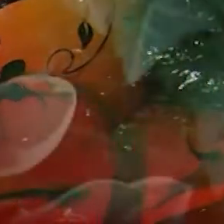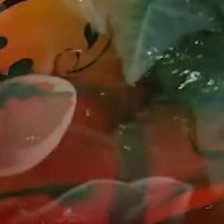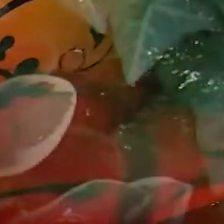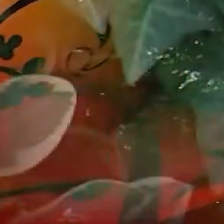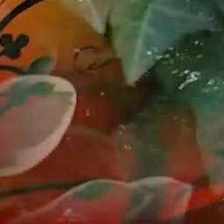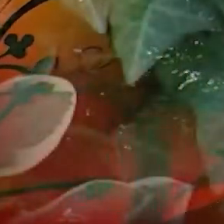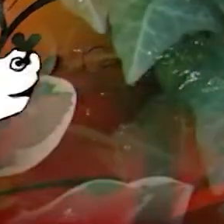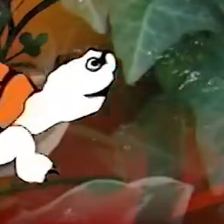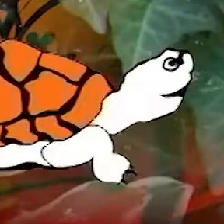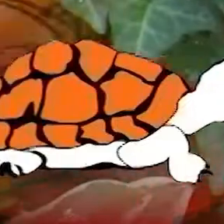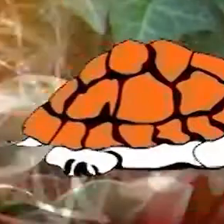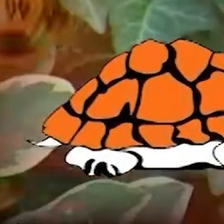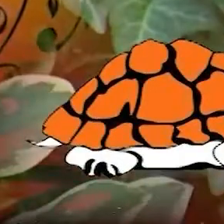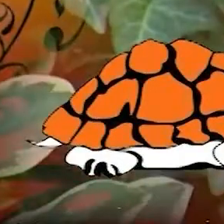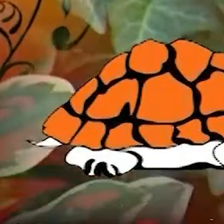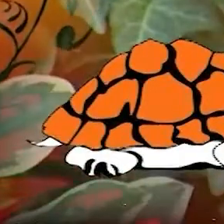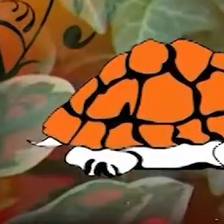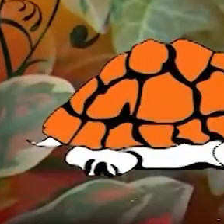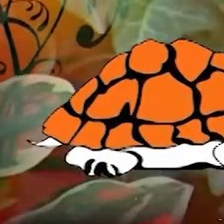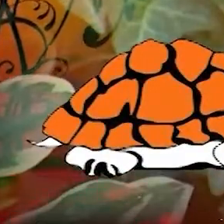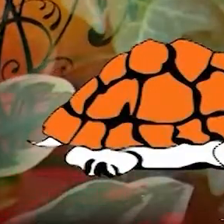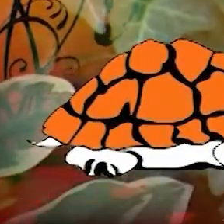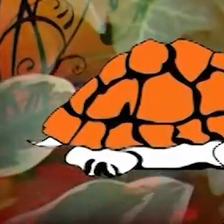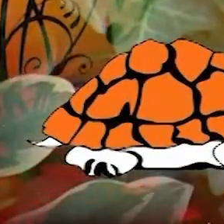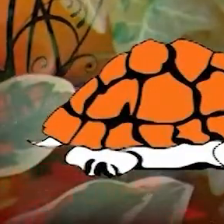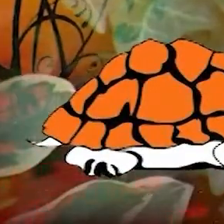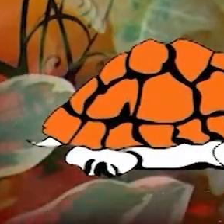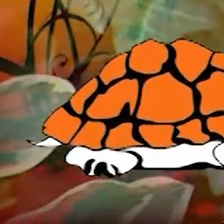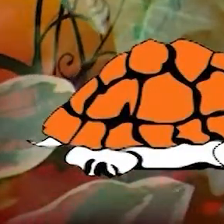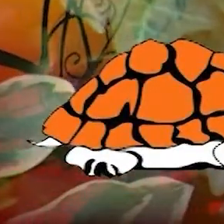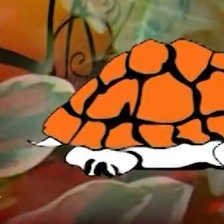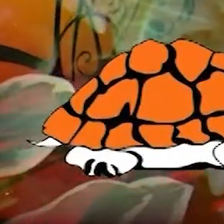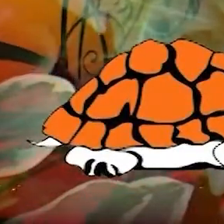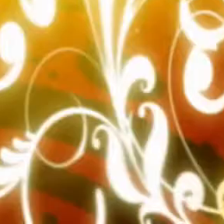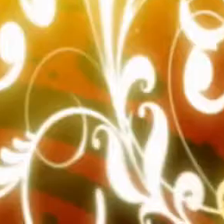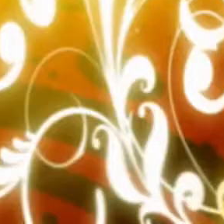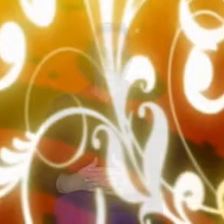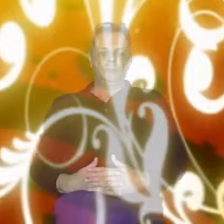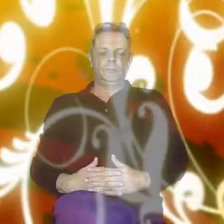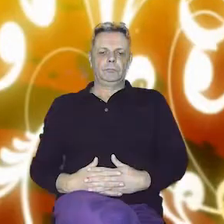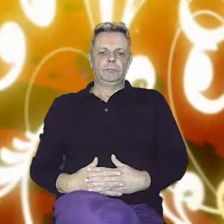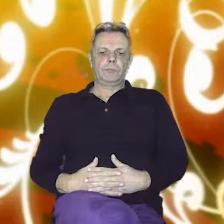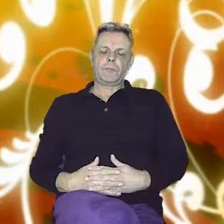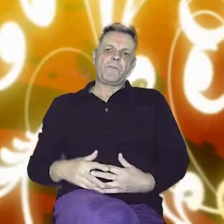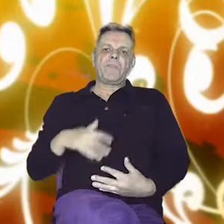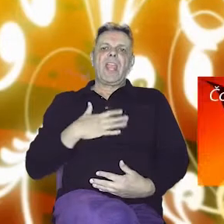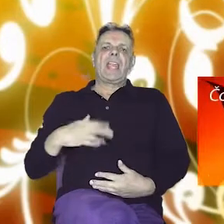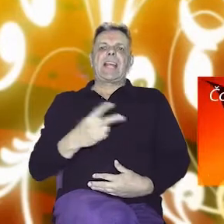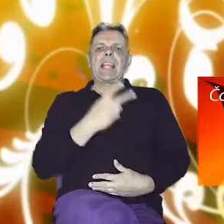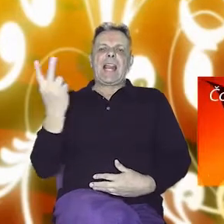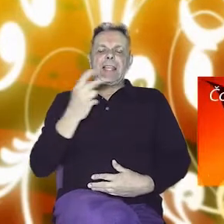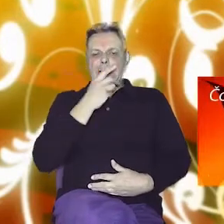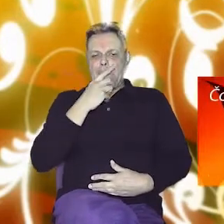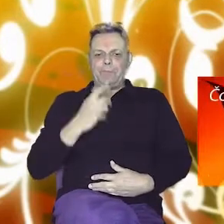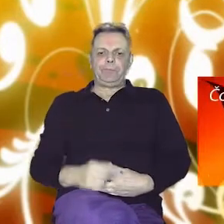Muzika. Dragi gledateljice i dragi